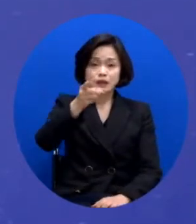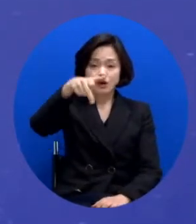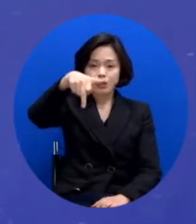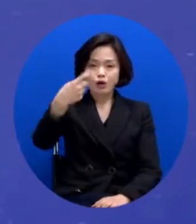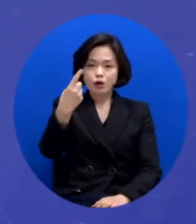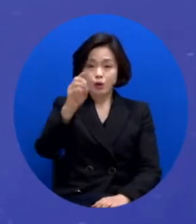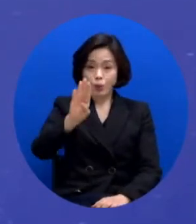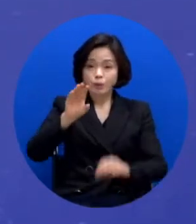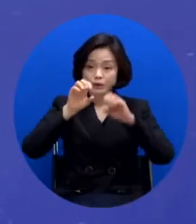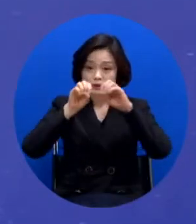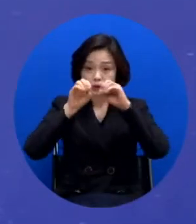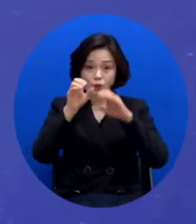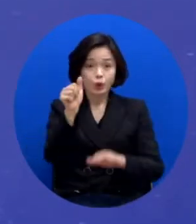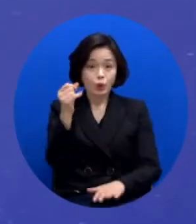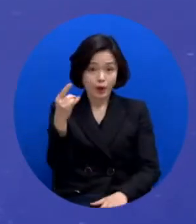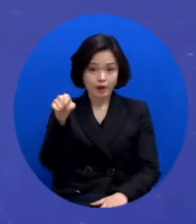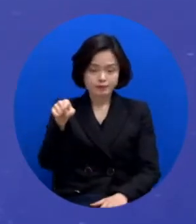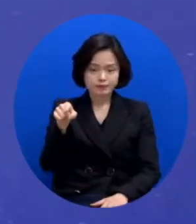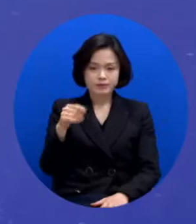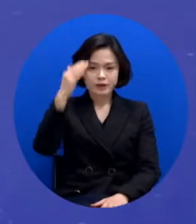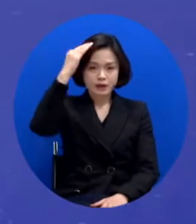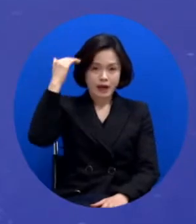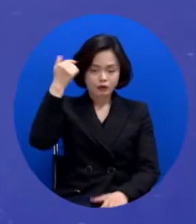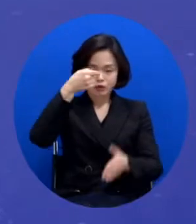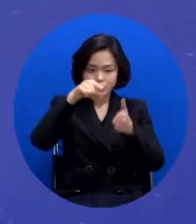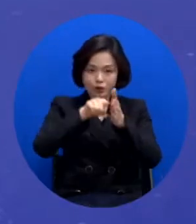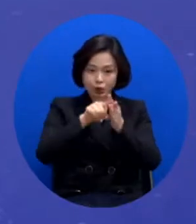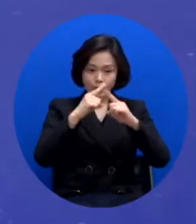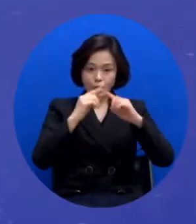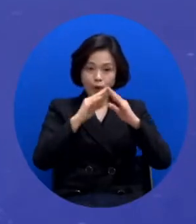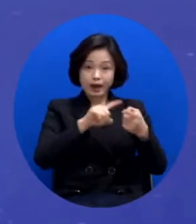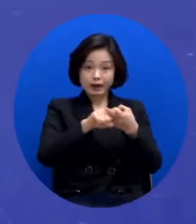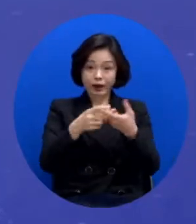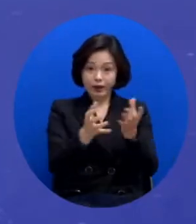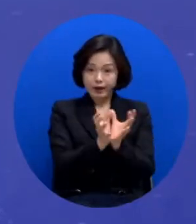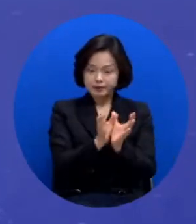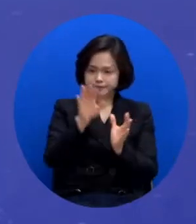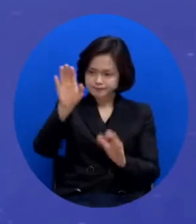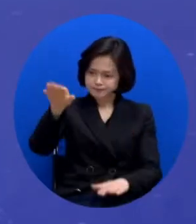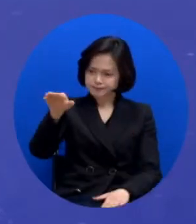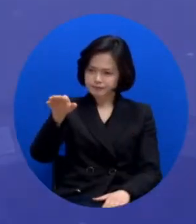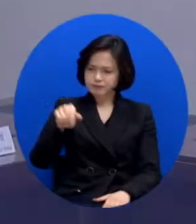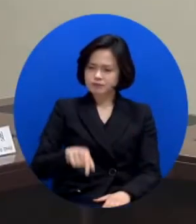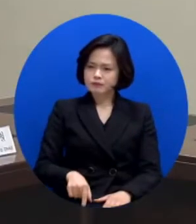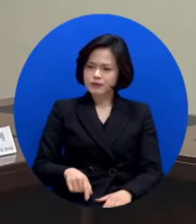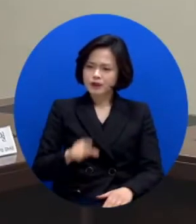반사회적 행동을 중단하고 방역에 협조 하라 는 제목의 성명을 발표했습니다